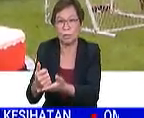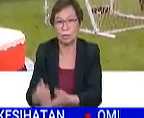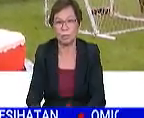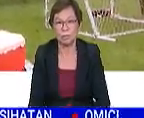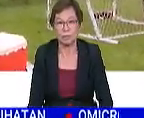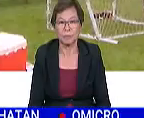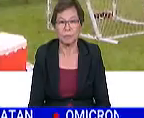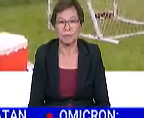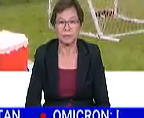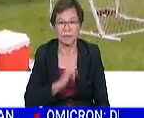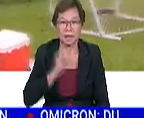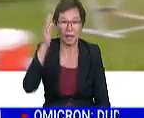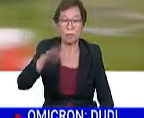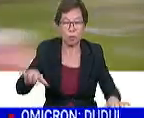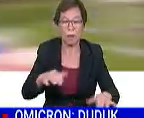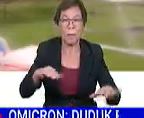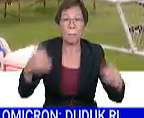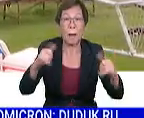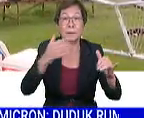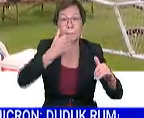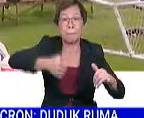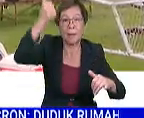lah saya akan buat terbaik